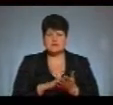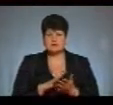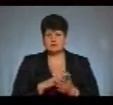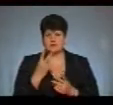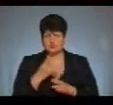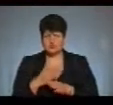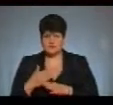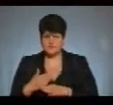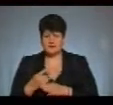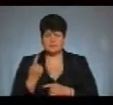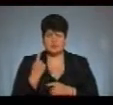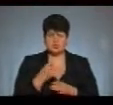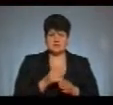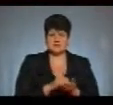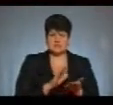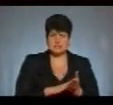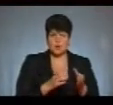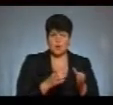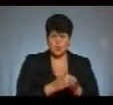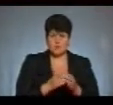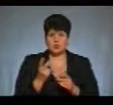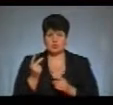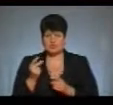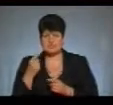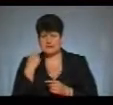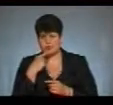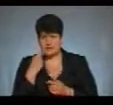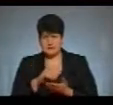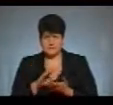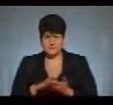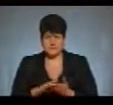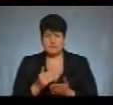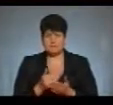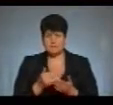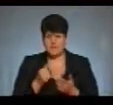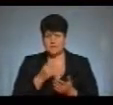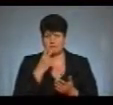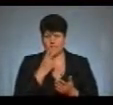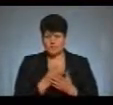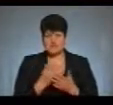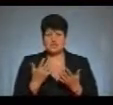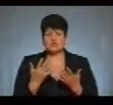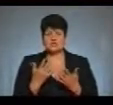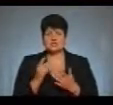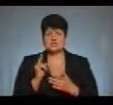етапах. Перша – це етап – це реєстрація груп, друга – це індивідуальна реєстрація. Перед самими показами Children Kino